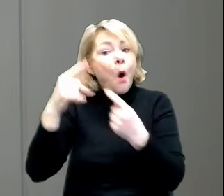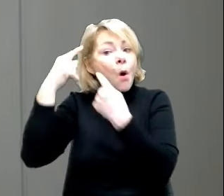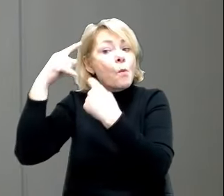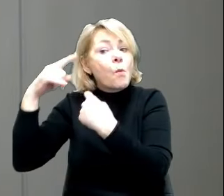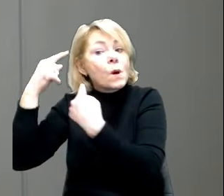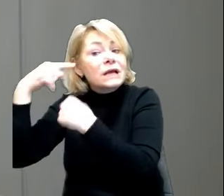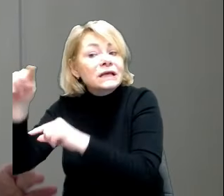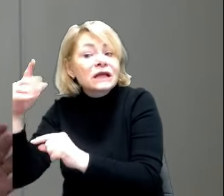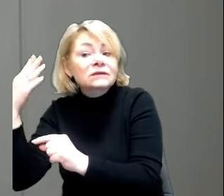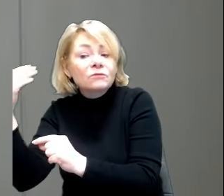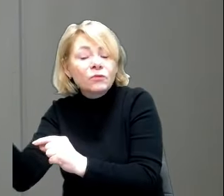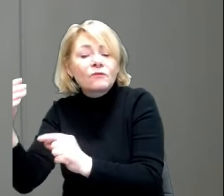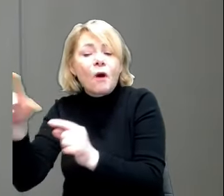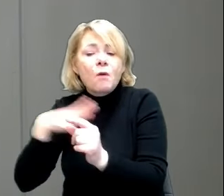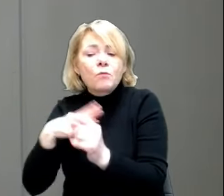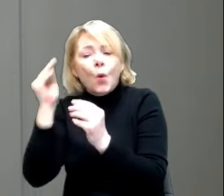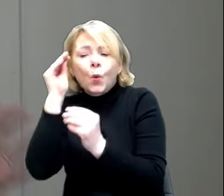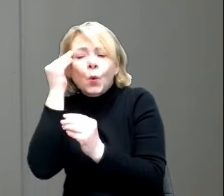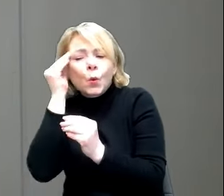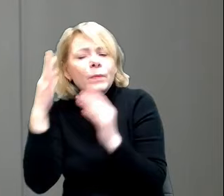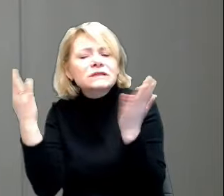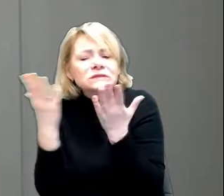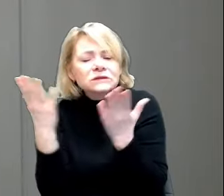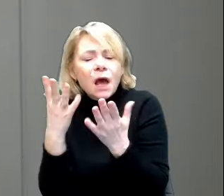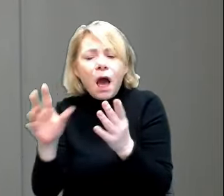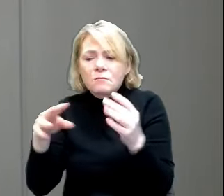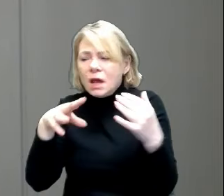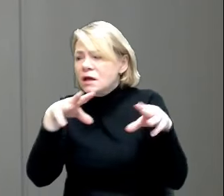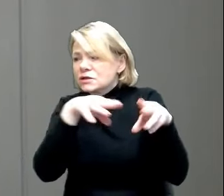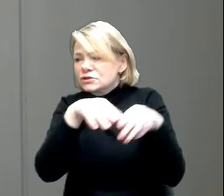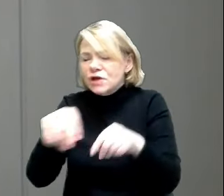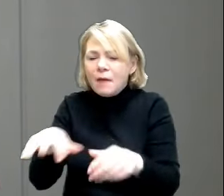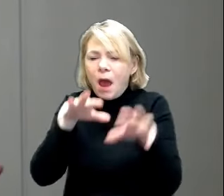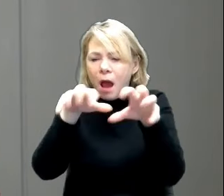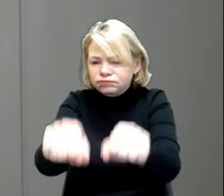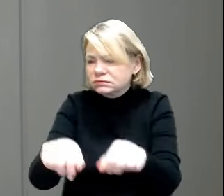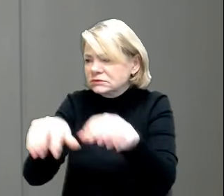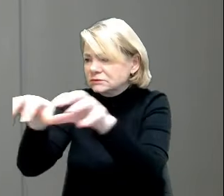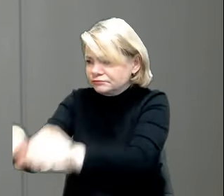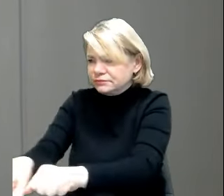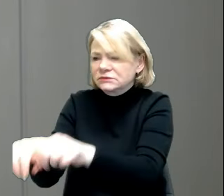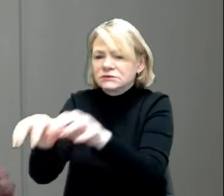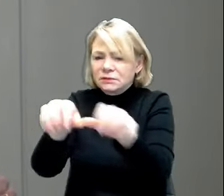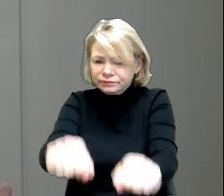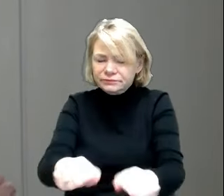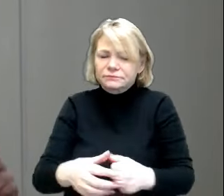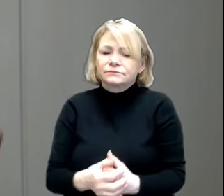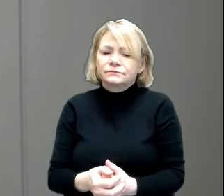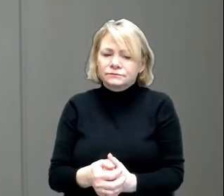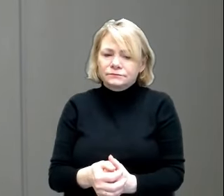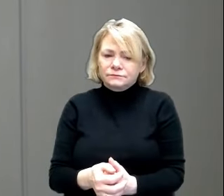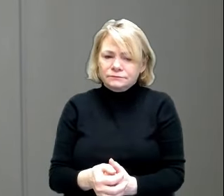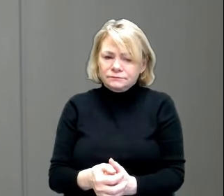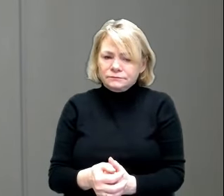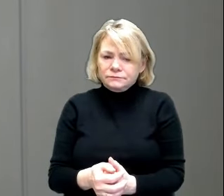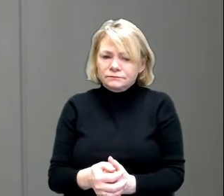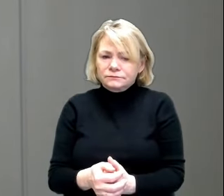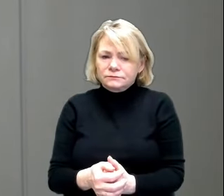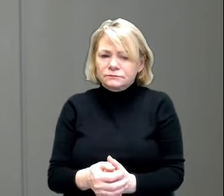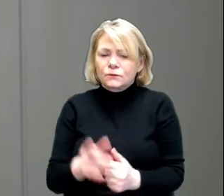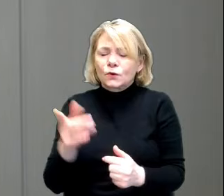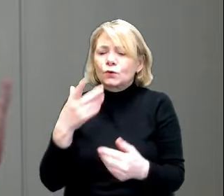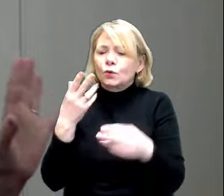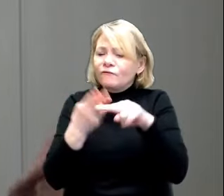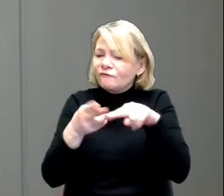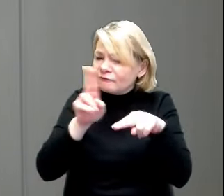užgrobti aišku žemaičiai čia šitam nelabai norėjo šitą sutikti dėl to iki 16